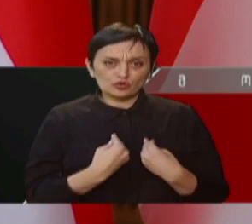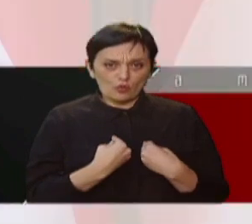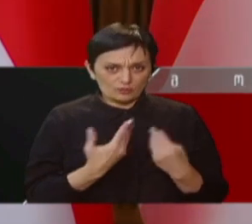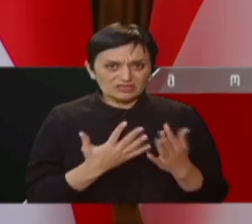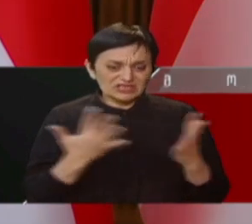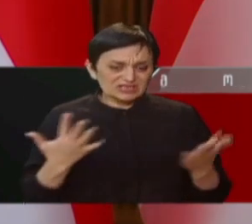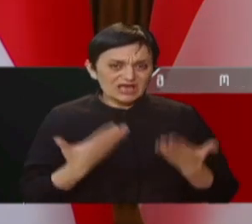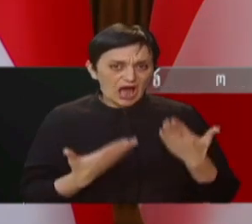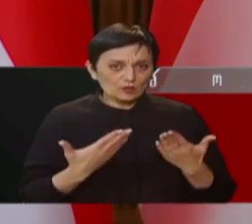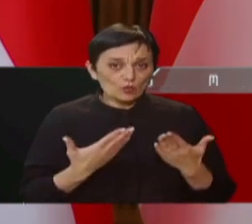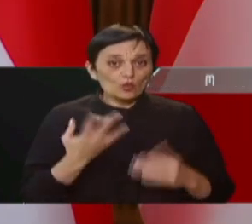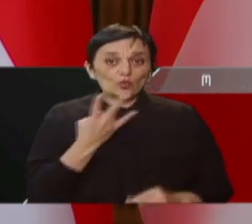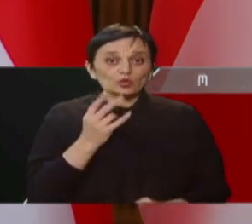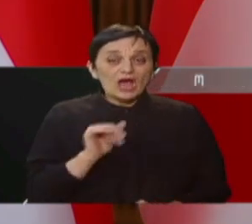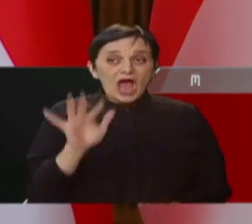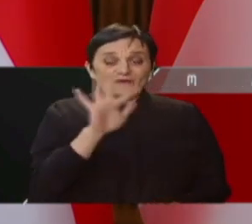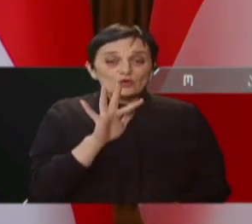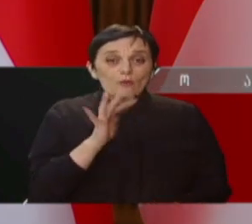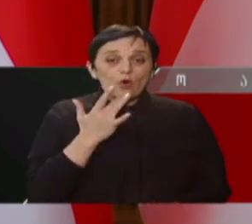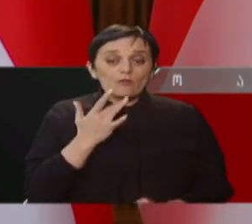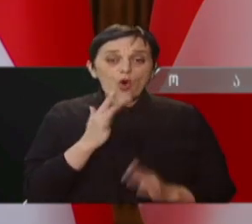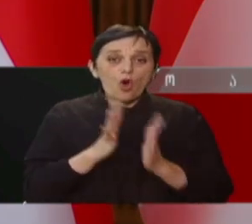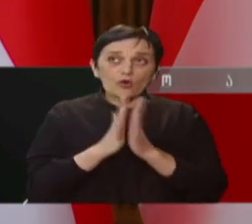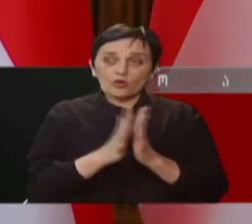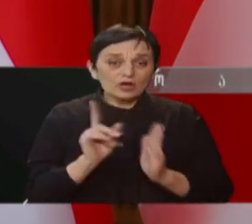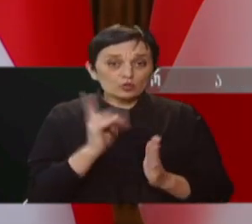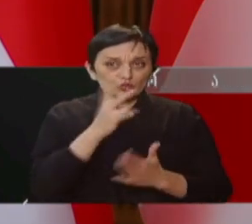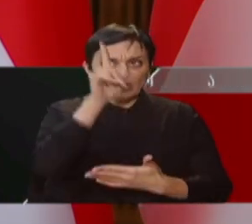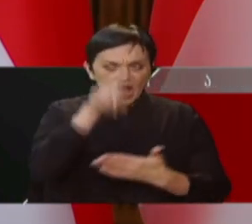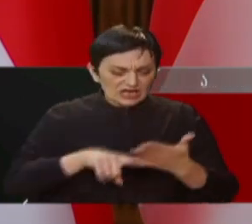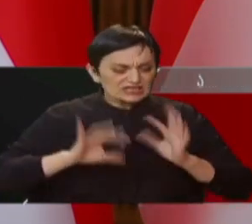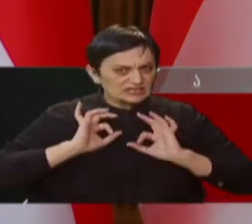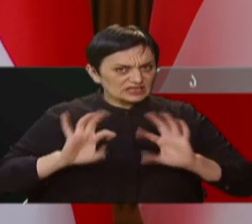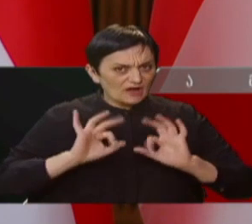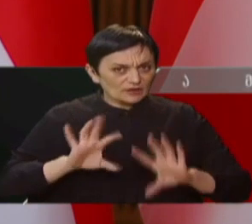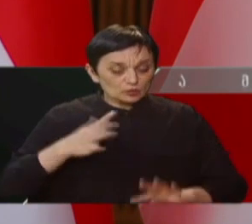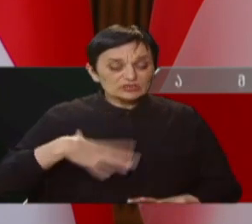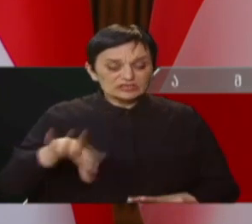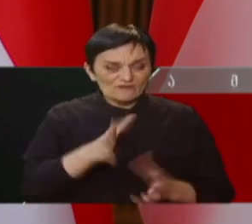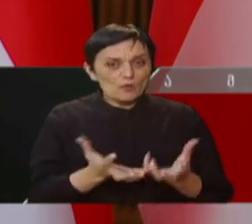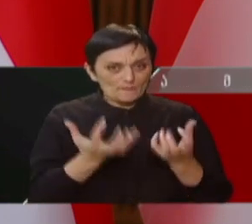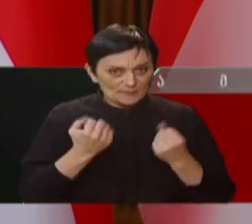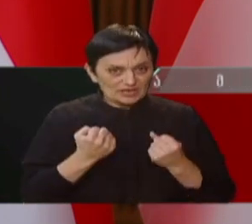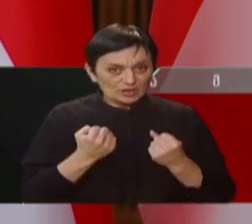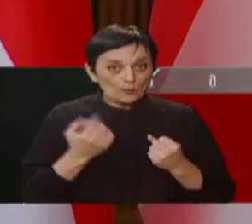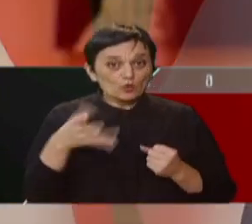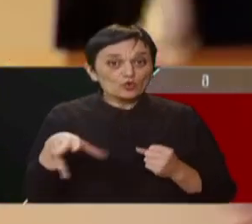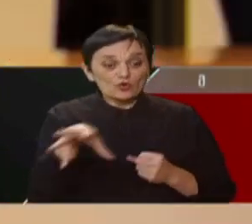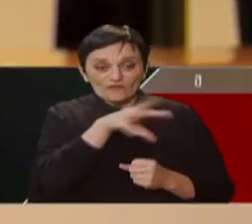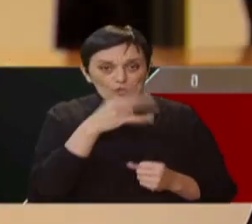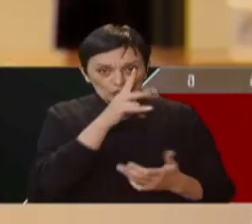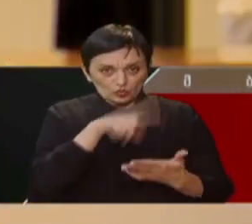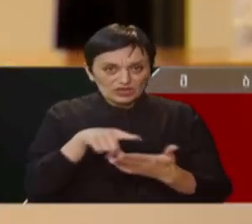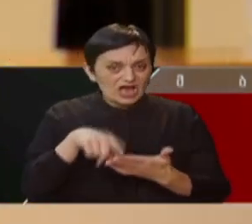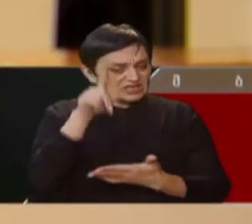დიდი ალბათობა. კი, უნდა თანხონ ევროპელი პოლიტიკოსები, უნდა დავარწმუნოთ ადამიანებს, ველაპარაკოთ და დავარწმუნოთ, რომ საქართველო მიიღებს ამ იმას და ყველა უნდა დავარწმუნოთ.